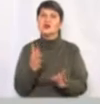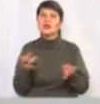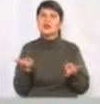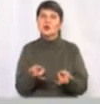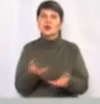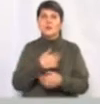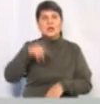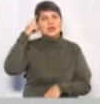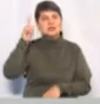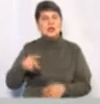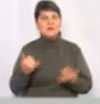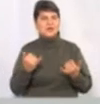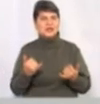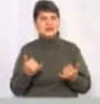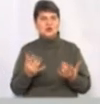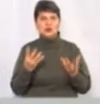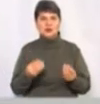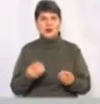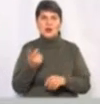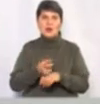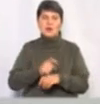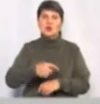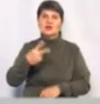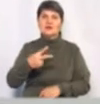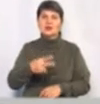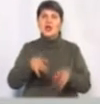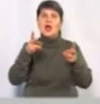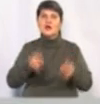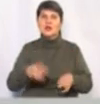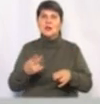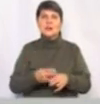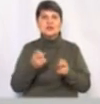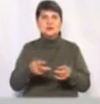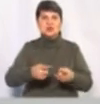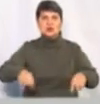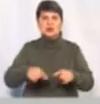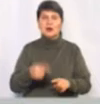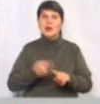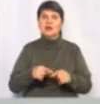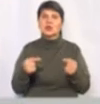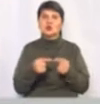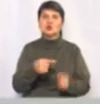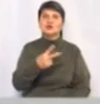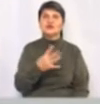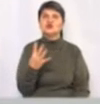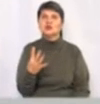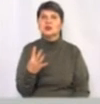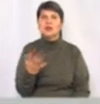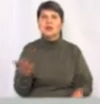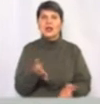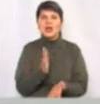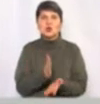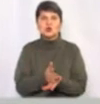Ми знаємо вже на сьогоднішній день понад 20 аварійно-небезпечних ділянок, щоб бути точним, це 24 аварійно-небезпечні ділянки, які